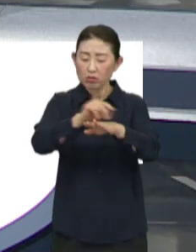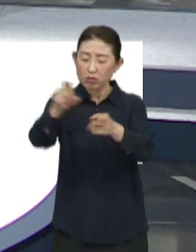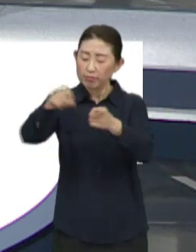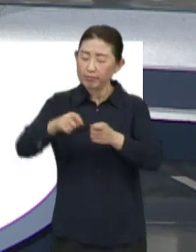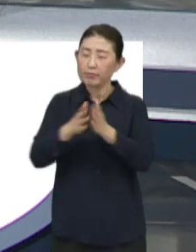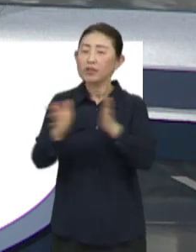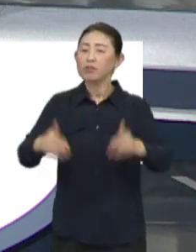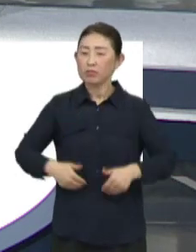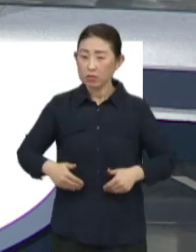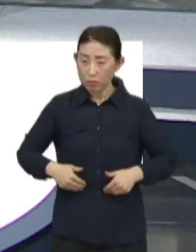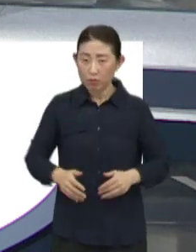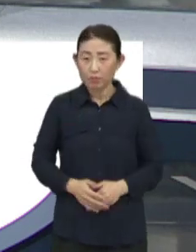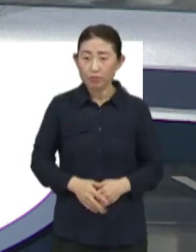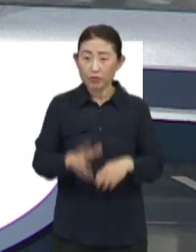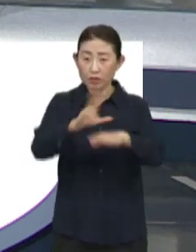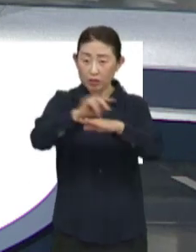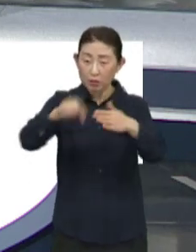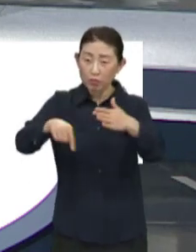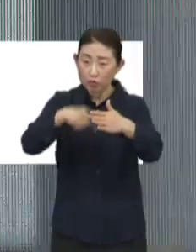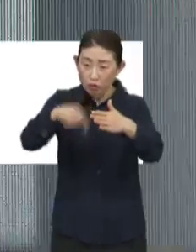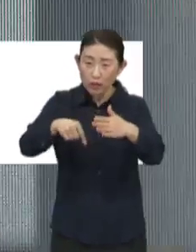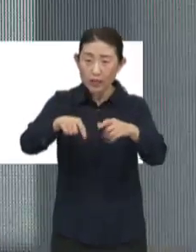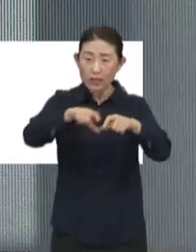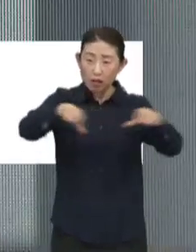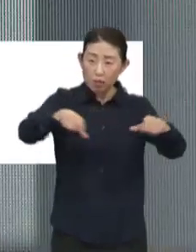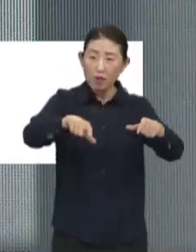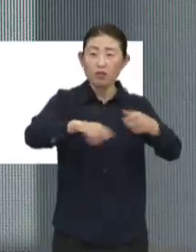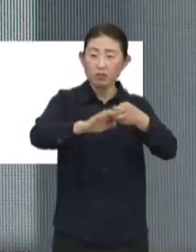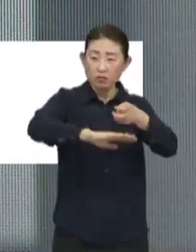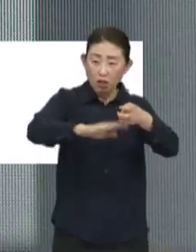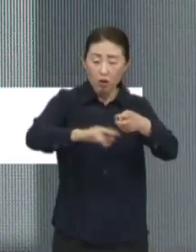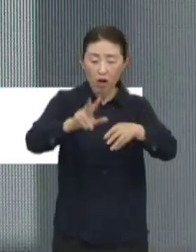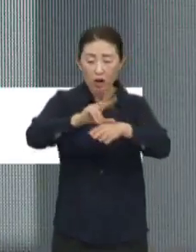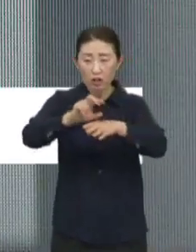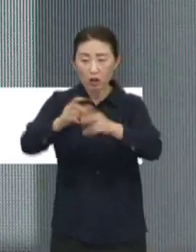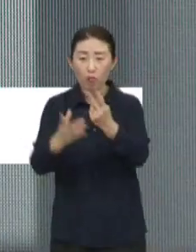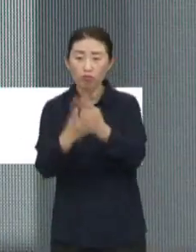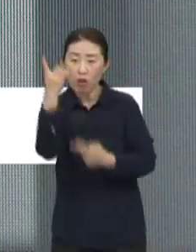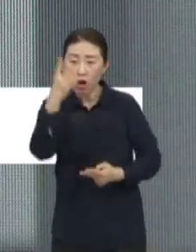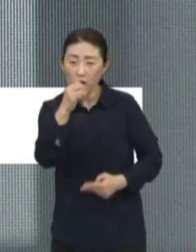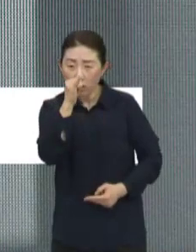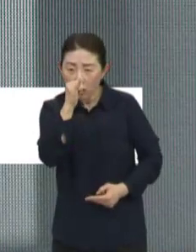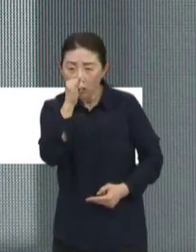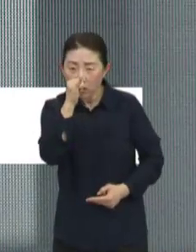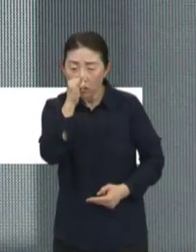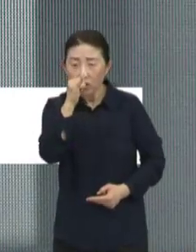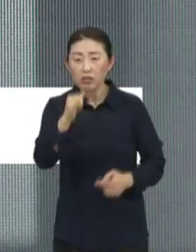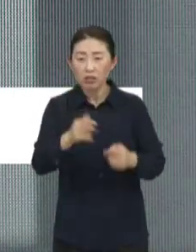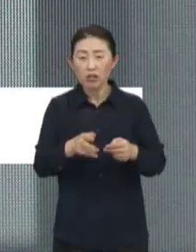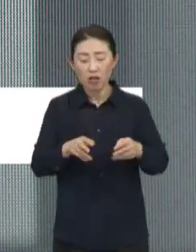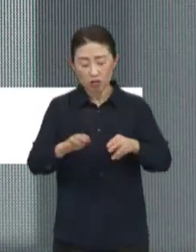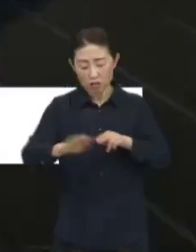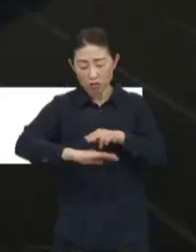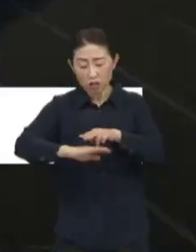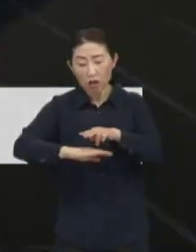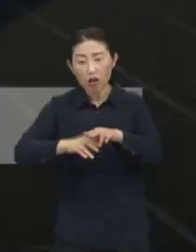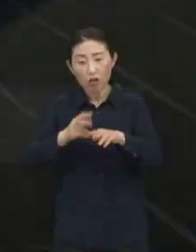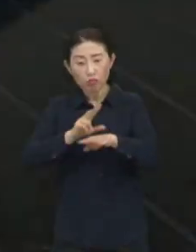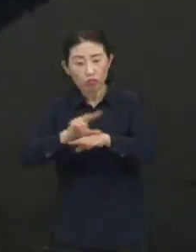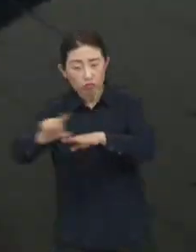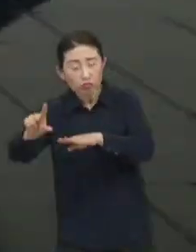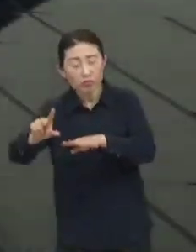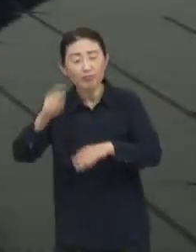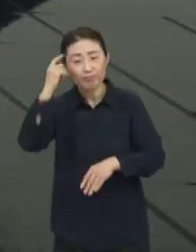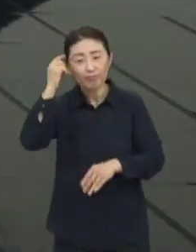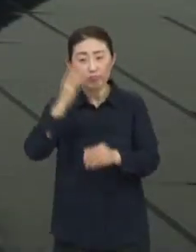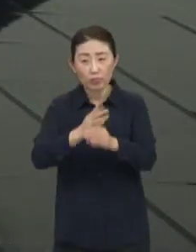합니다. 트램 중에서도 일반 차량과 트램이 함께 달릴 수 있는 무가선 트램을 생각하고 있습니다.